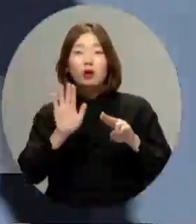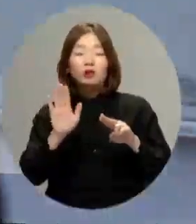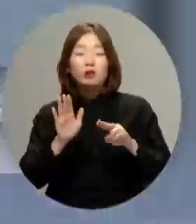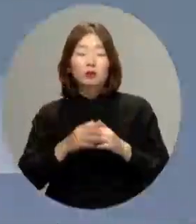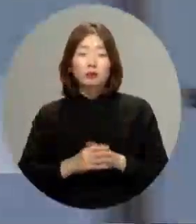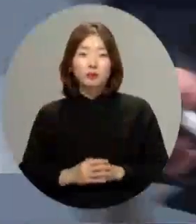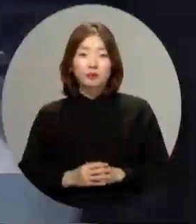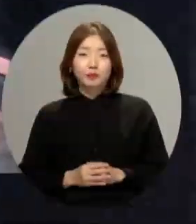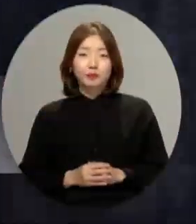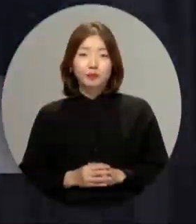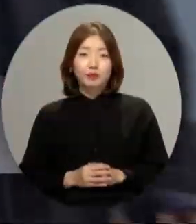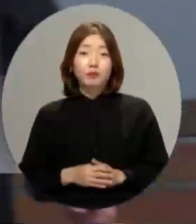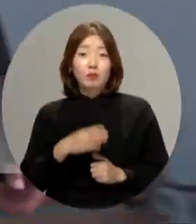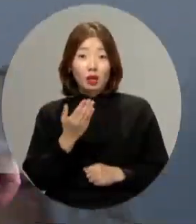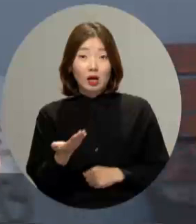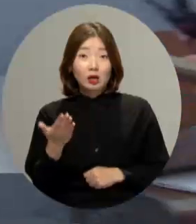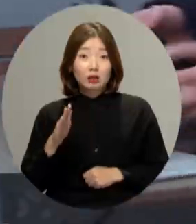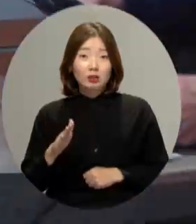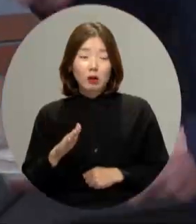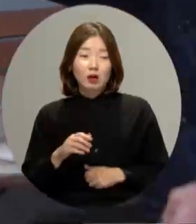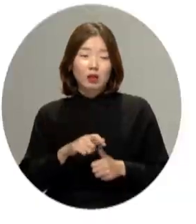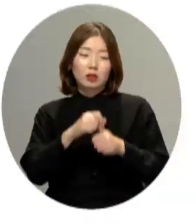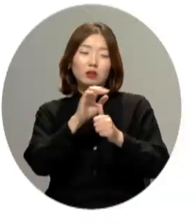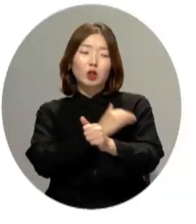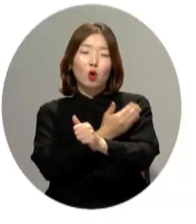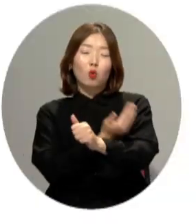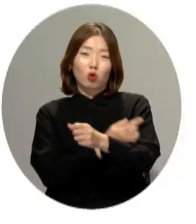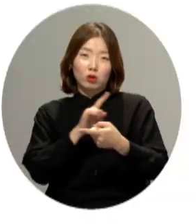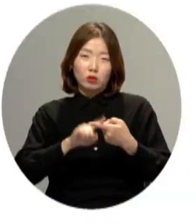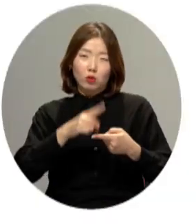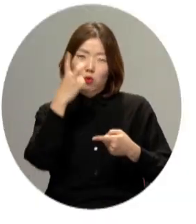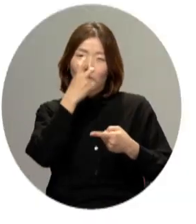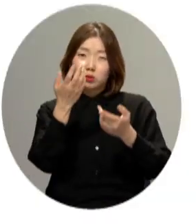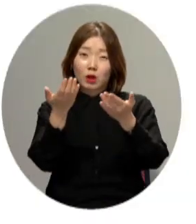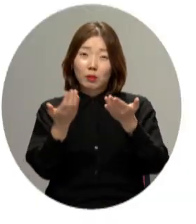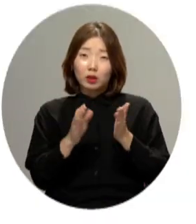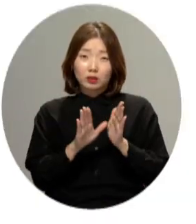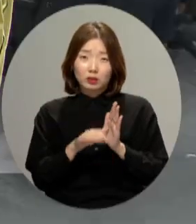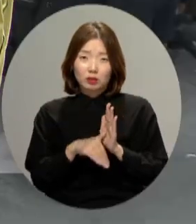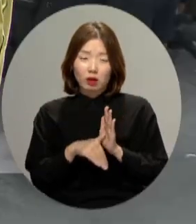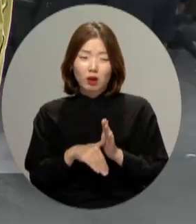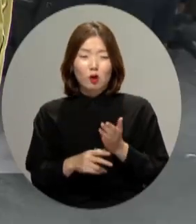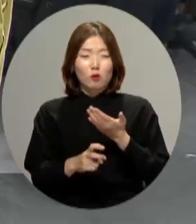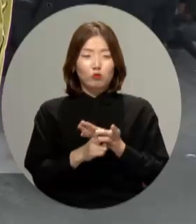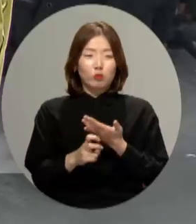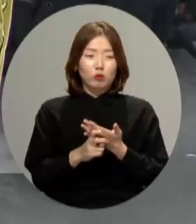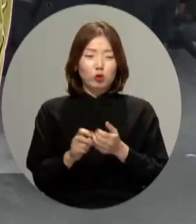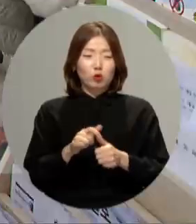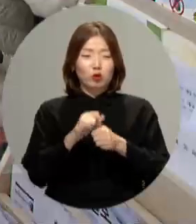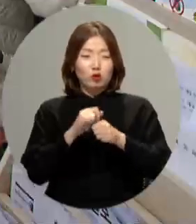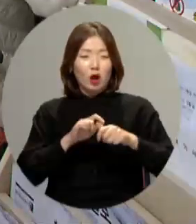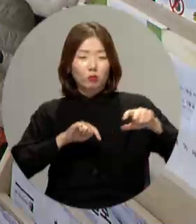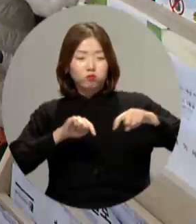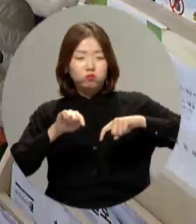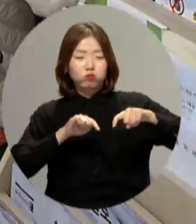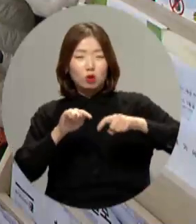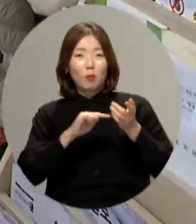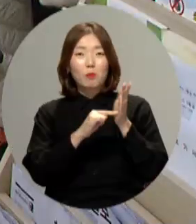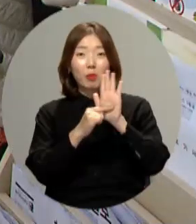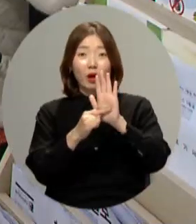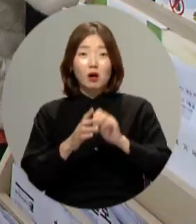면했습니다. 하지만 인사권 전횡에 감사원 감사를 받게 되면서 불법적인 인사 행정이 드러나기도